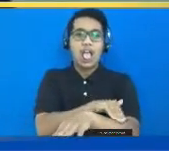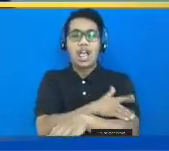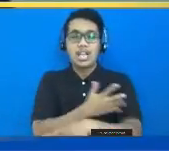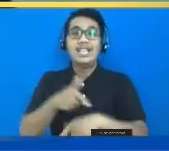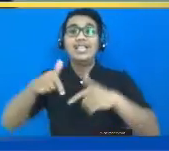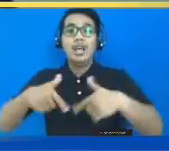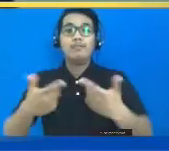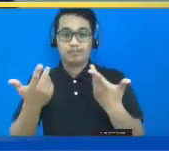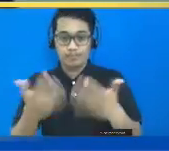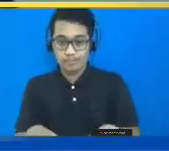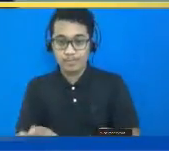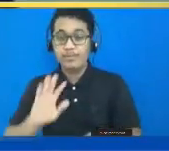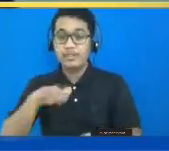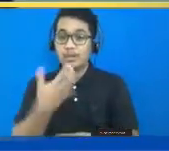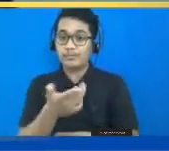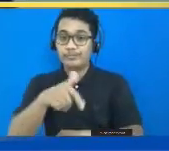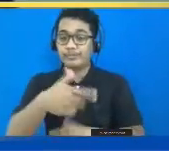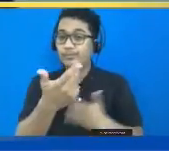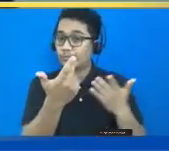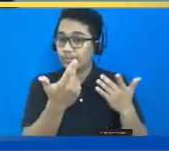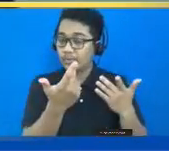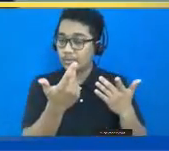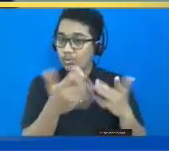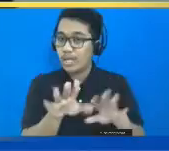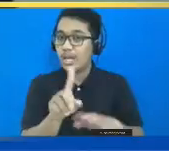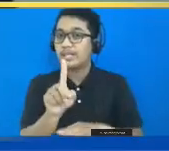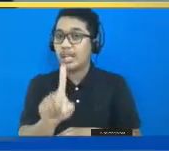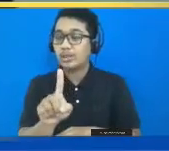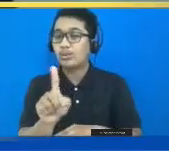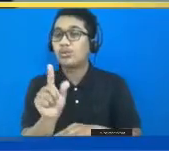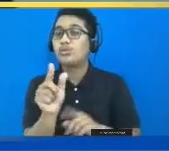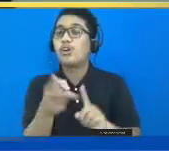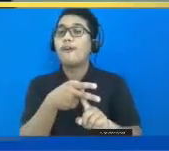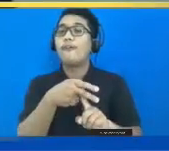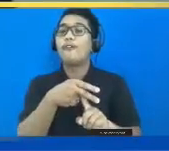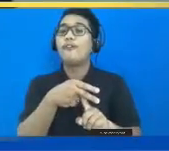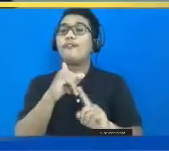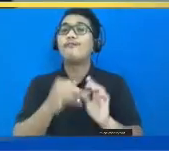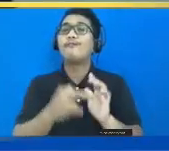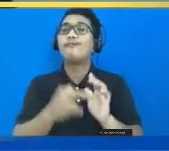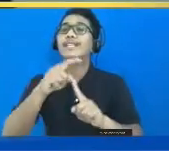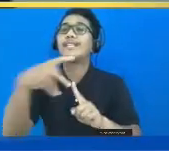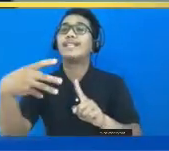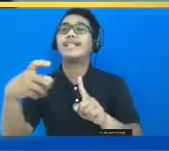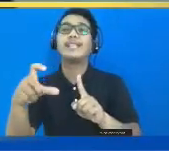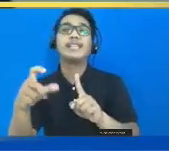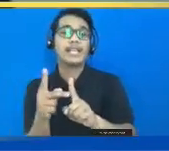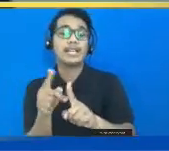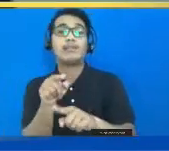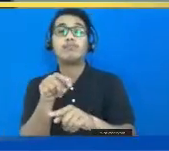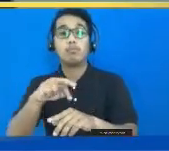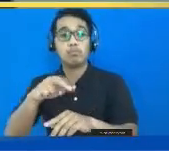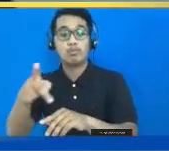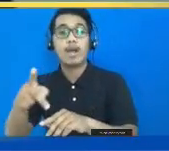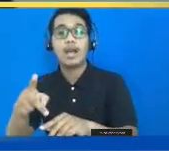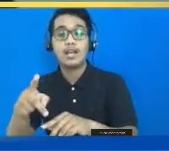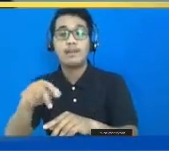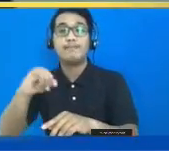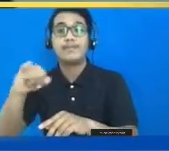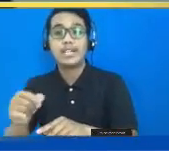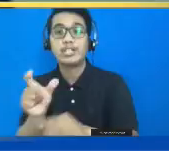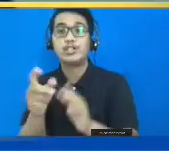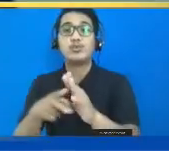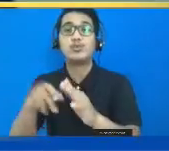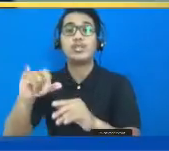Deni sekarang udah tahun ini aja udah udah ada satu sintek yang jadi jadi yunikon bersatu lagi commerce jadi